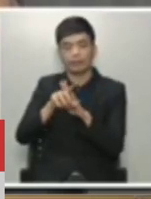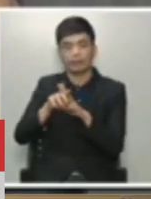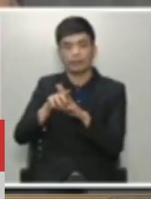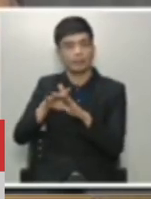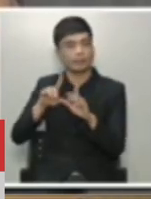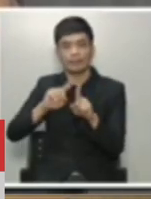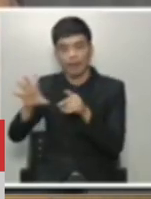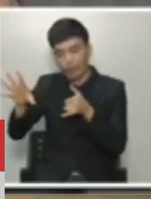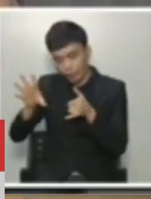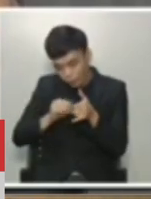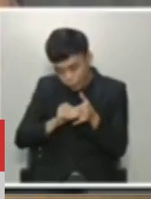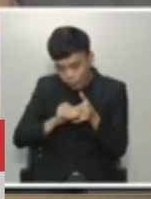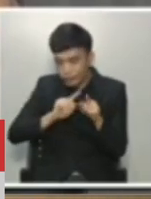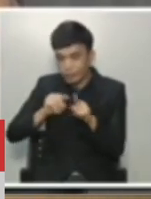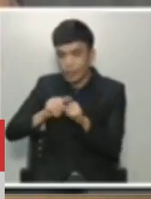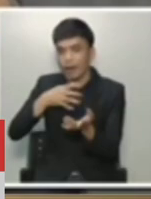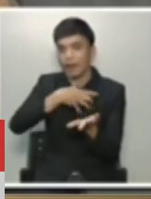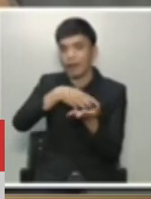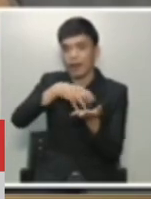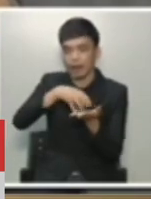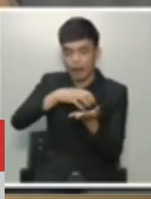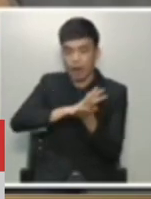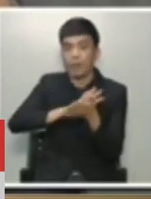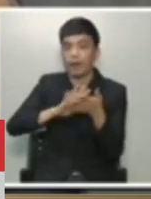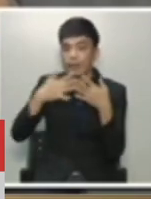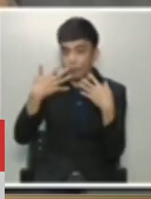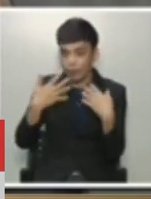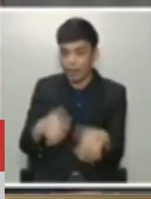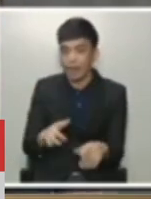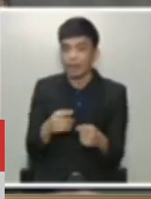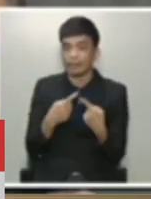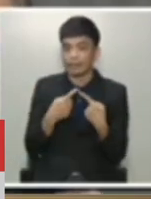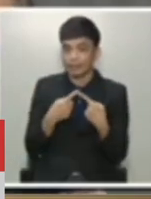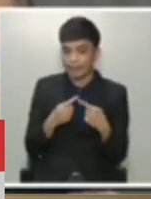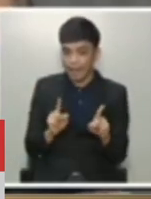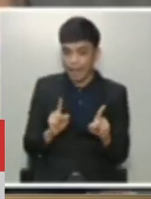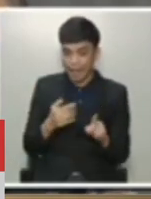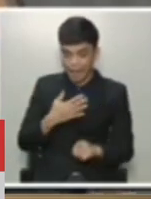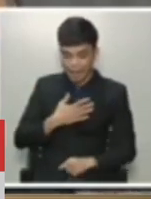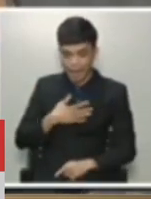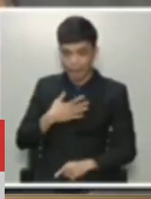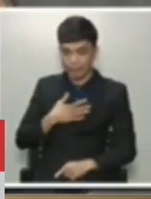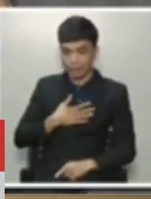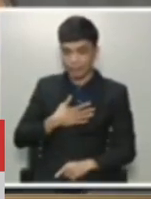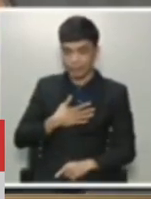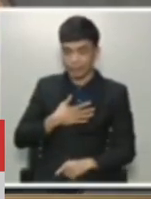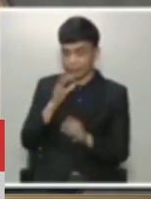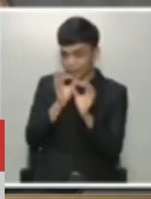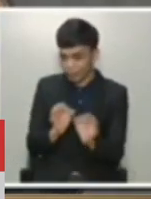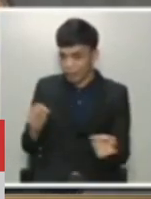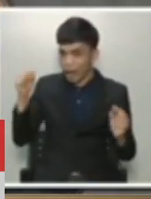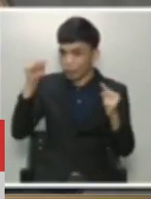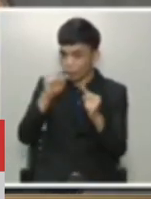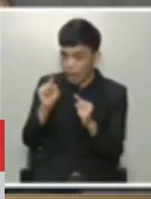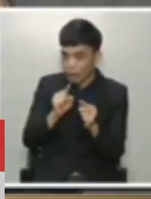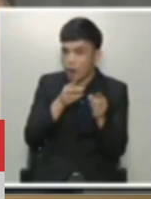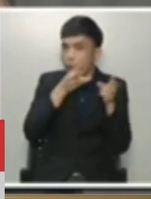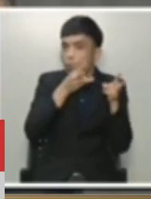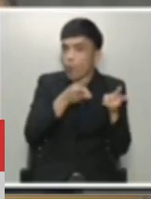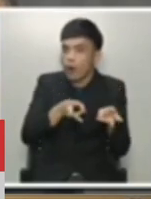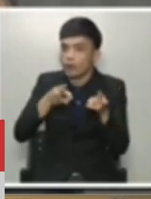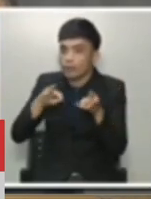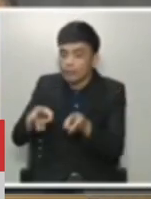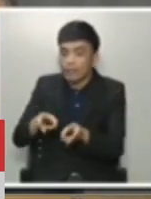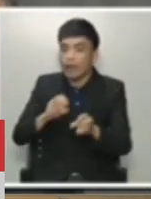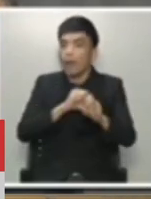ติดโรคได้ให้รายละเอียดไปหมดแต่ผมขออนุญาตกลับมาเน้นที่มาตรการครับเรื่องแรกที่ต้อง